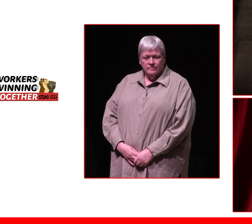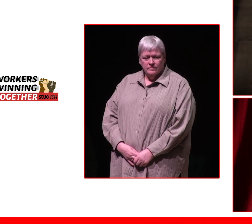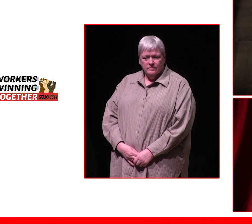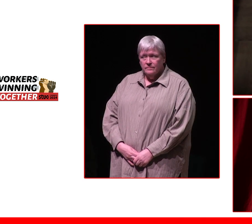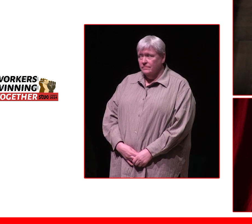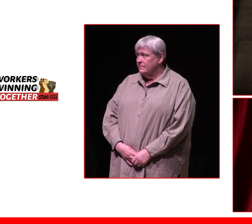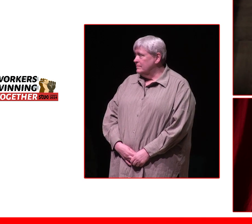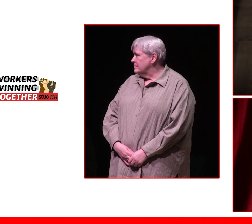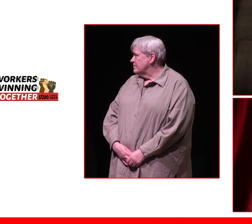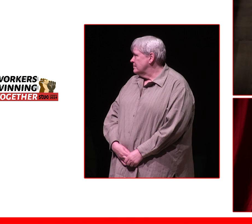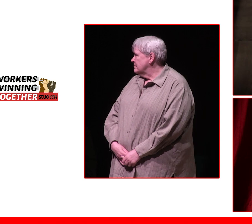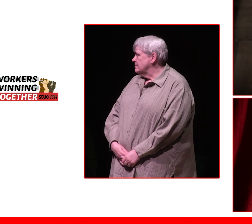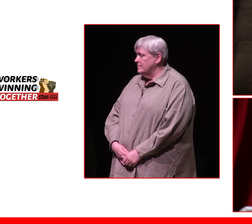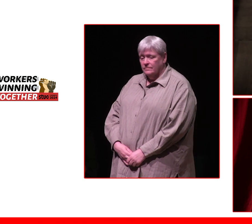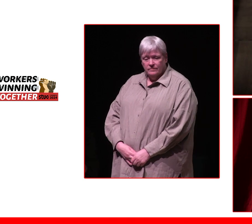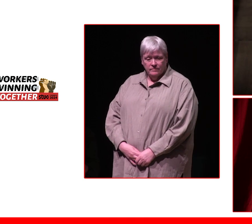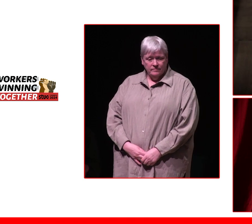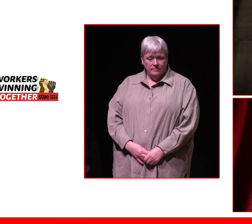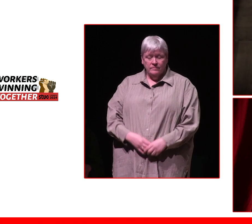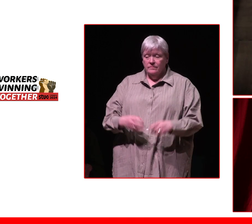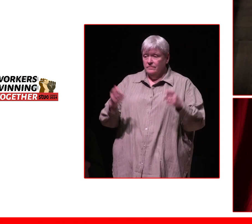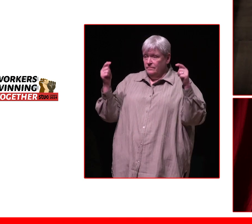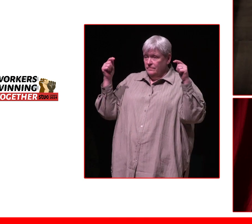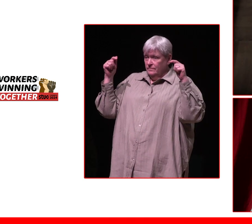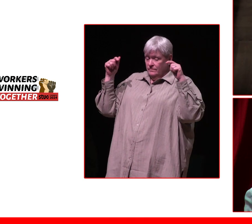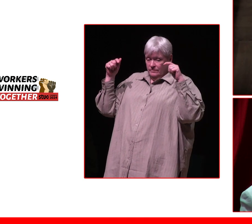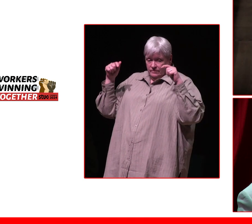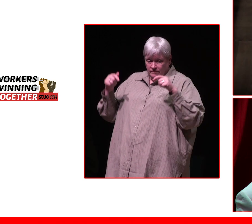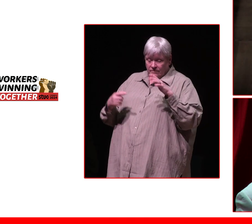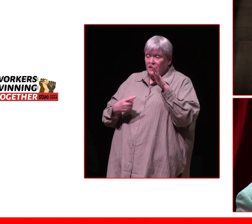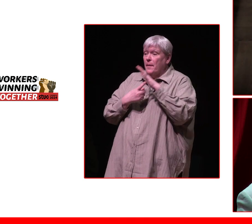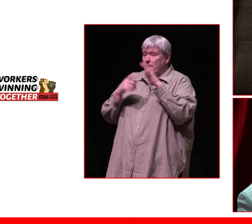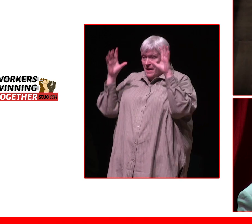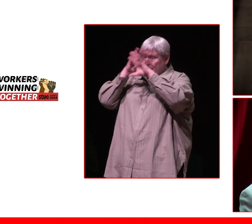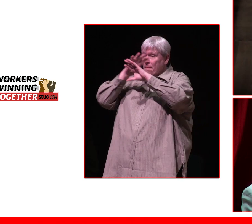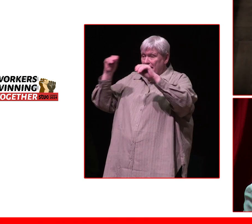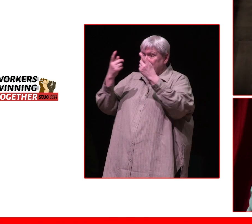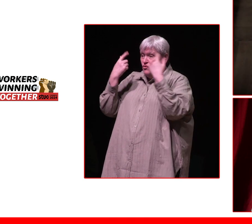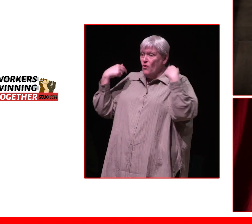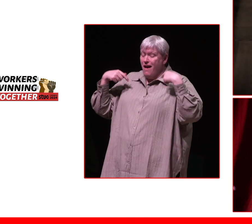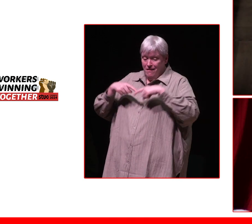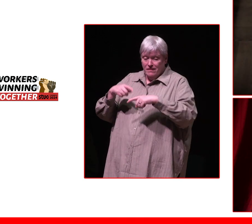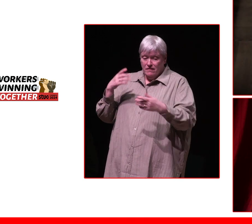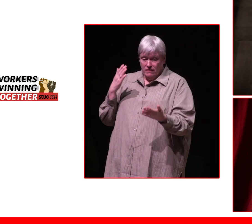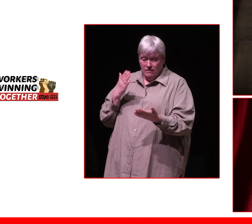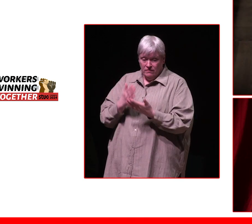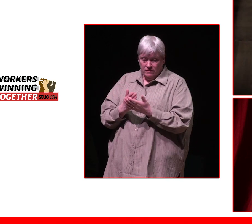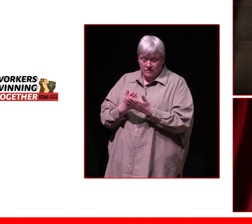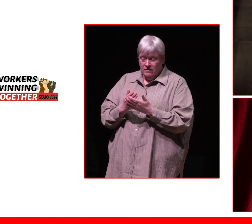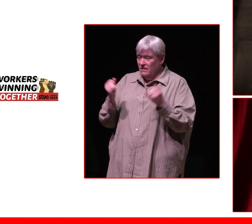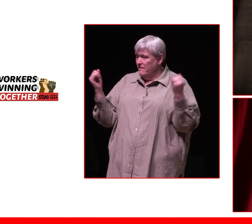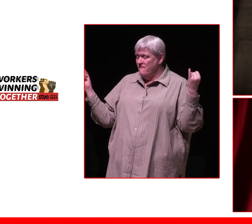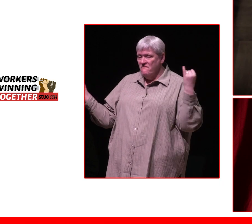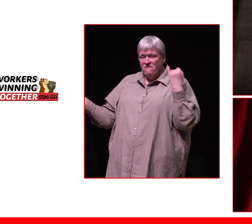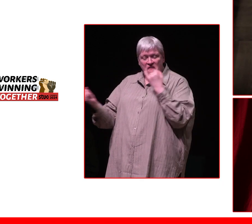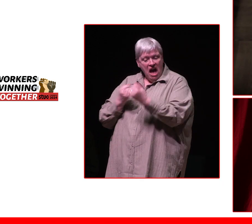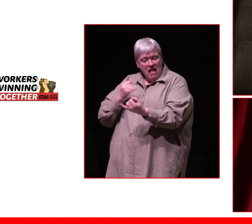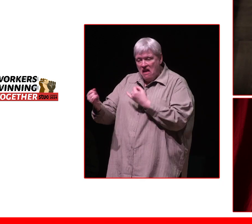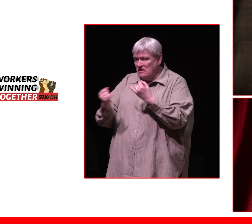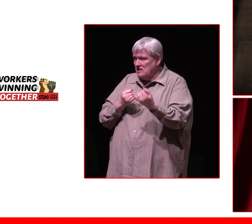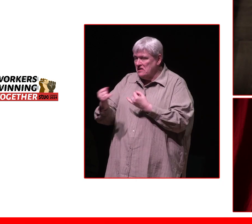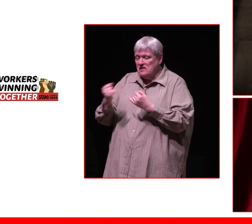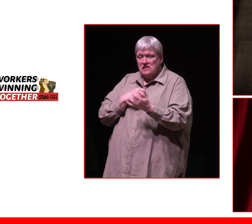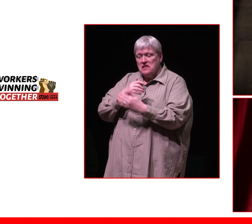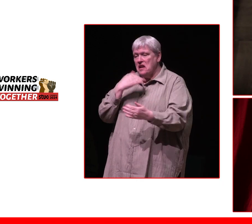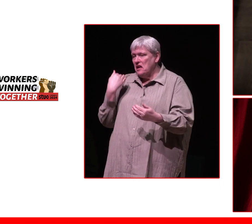فليسقط الاحتلال. This is the main message to us. This violence and